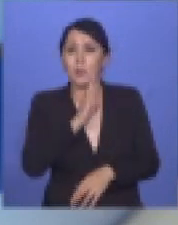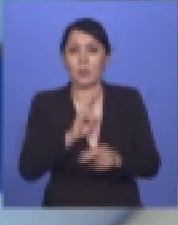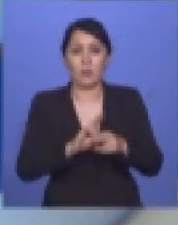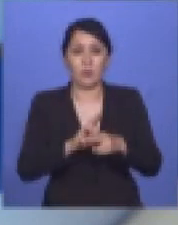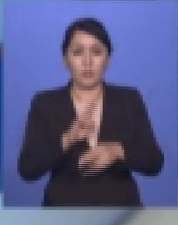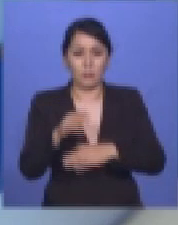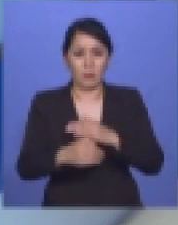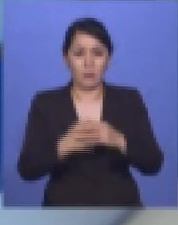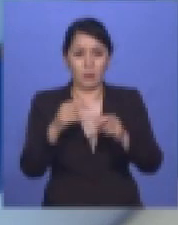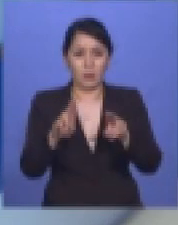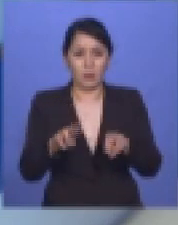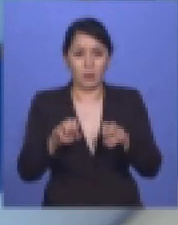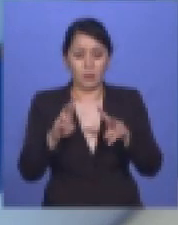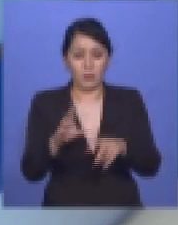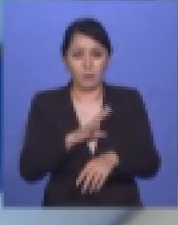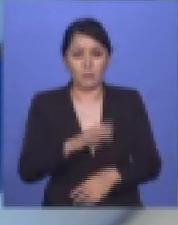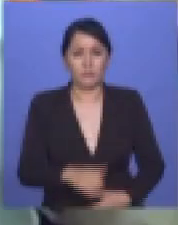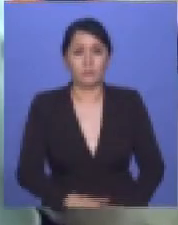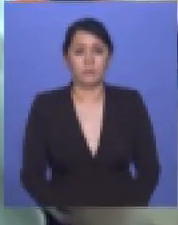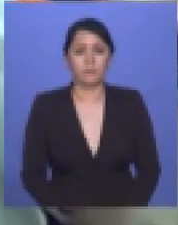курстарына қатысып, жаңа мамандық игеруде.